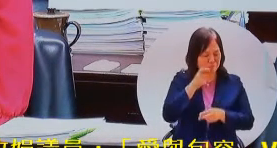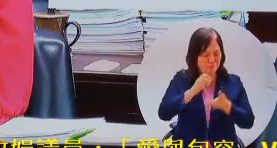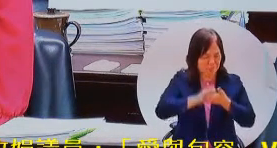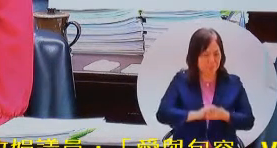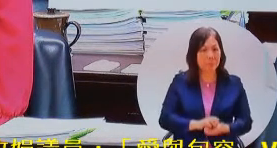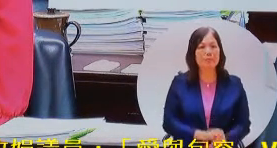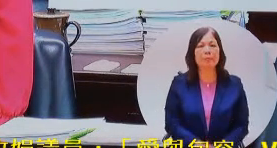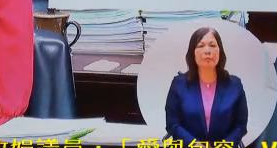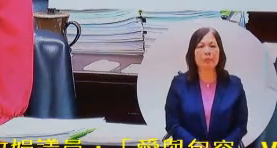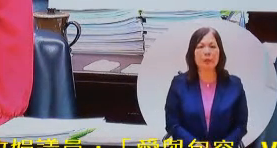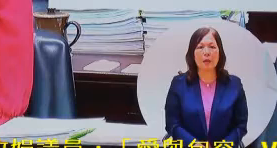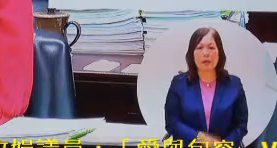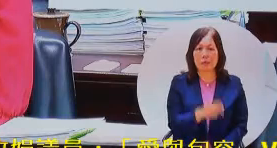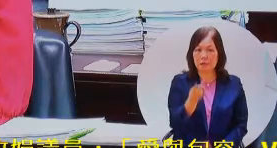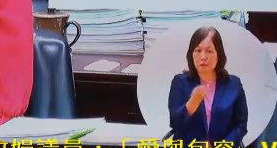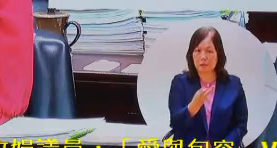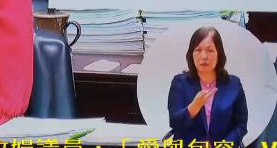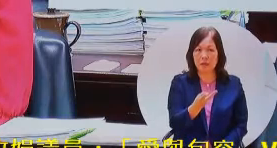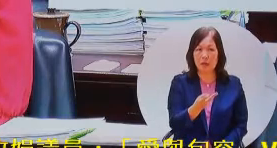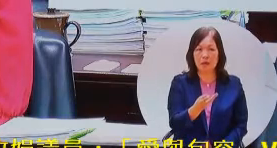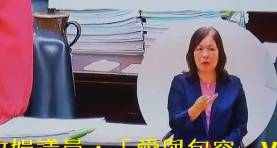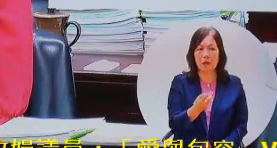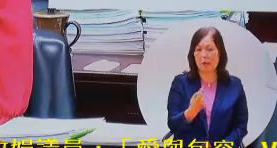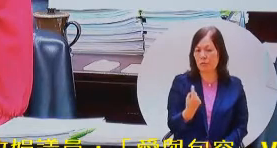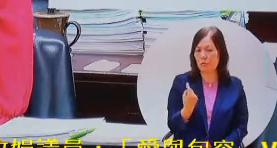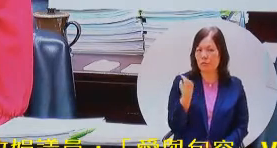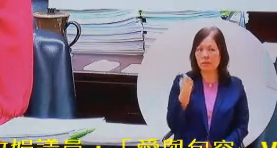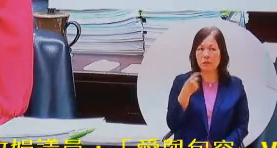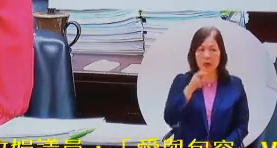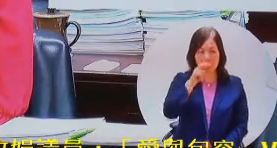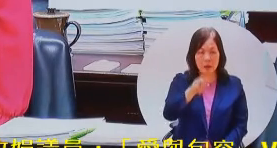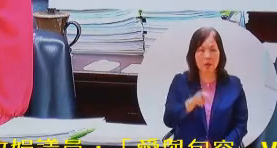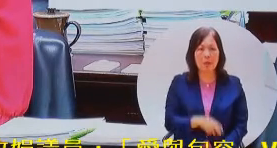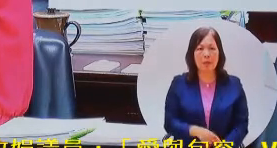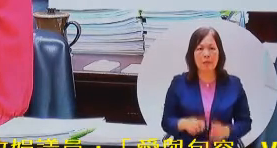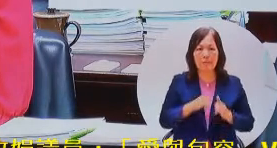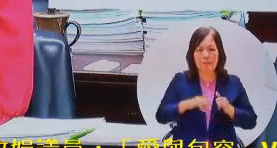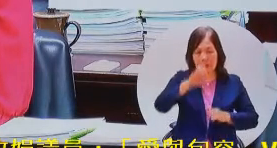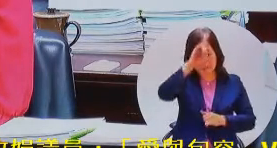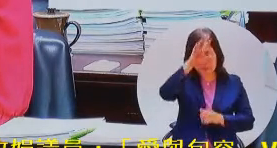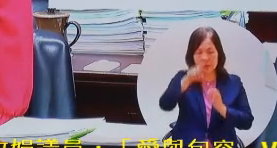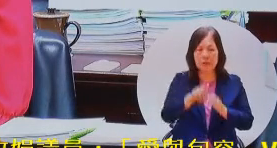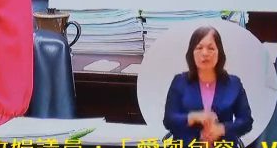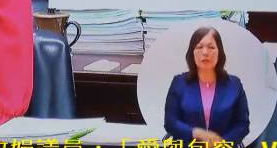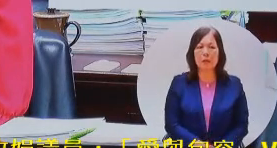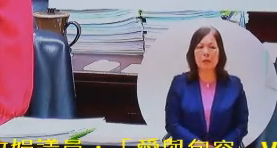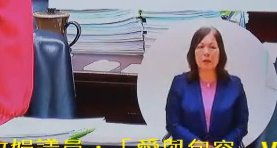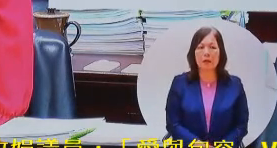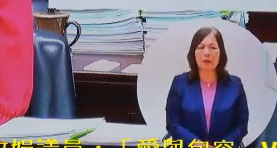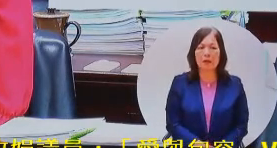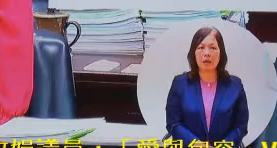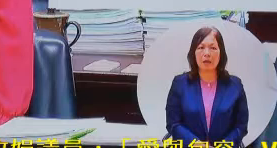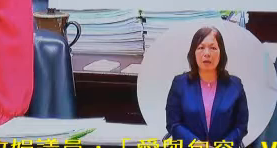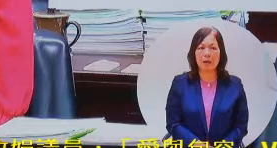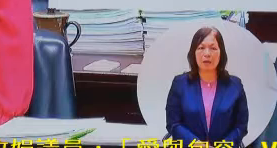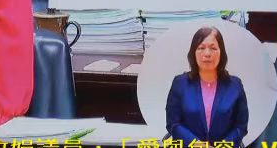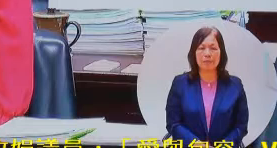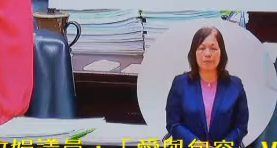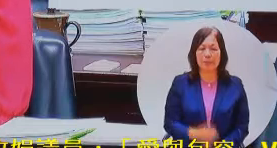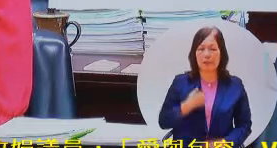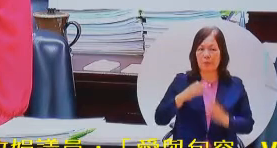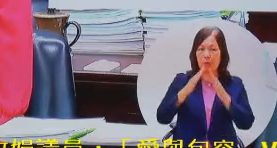这个爱与包容，当我到昨天看到我们的立法时，哪有我们市政府